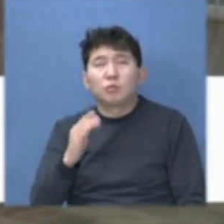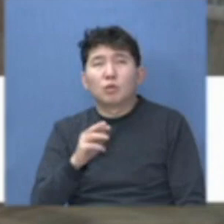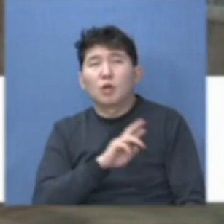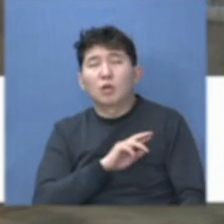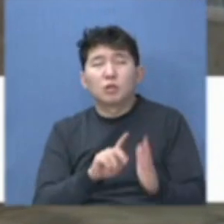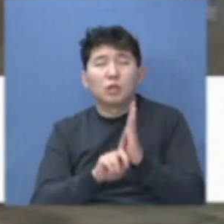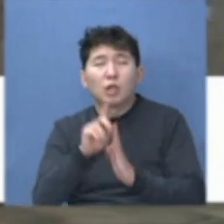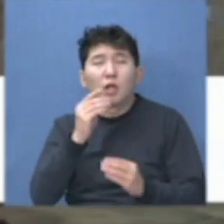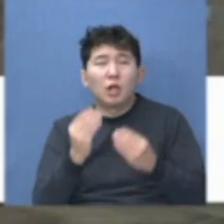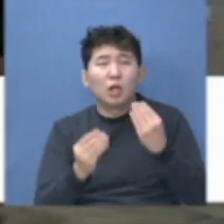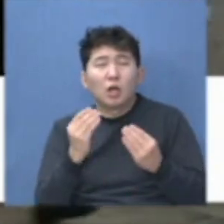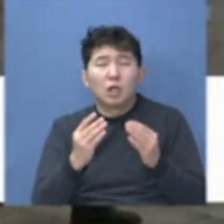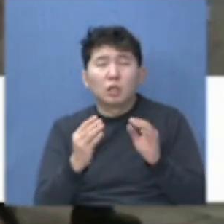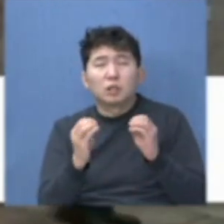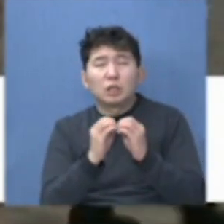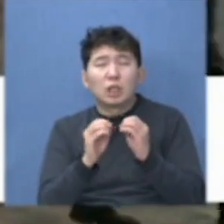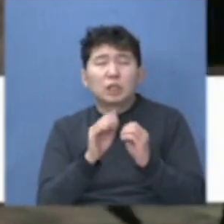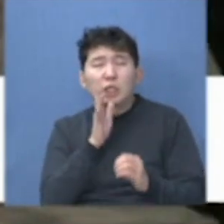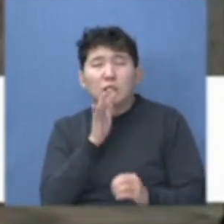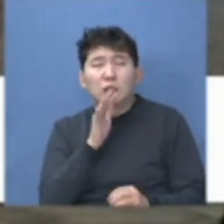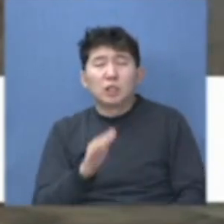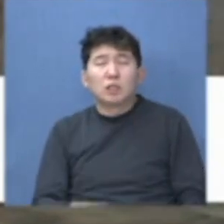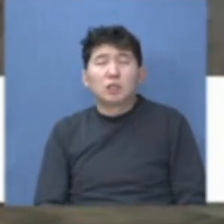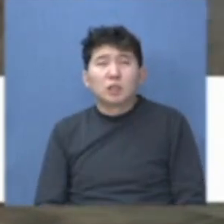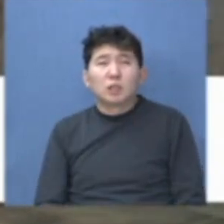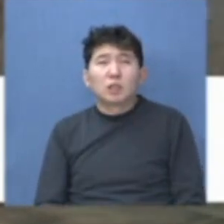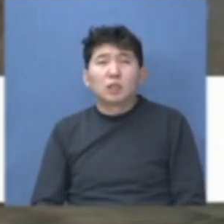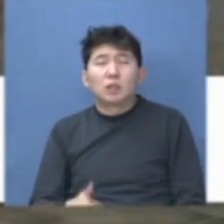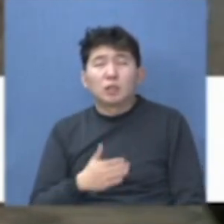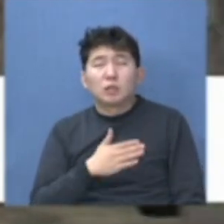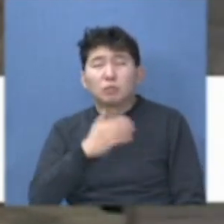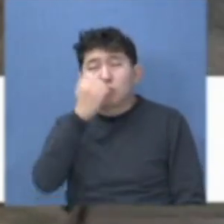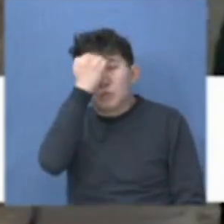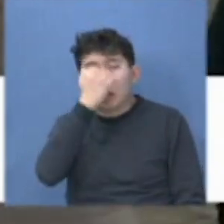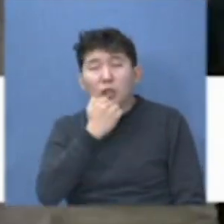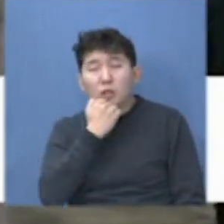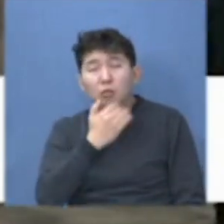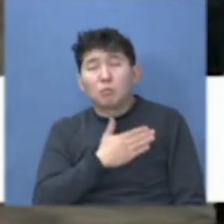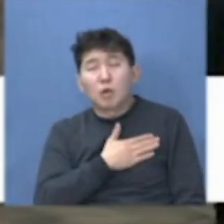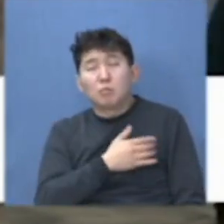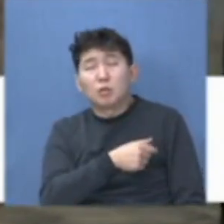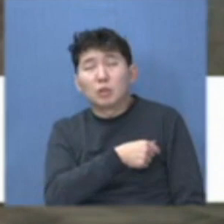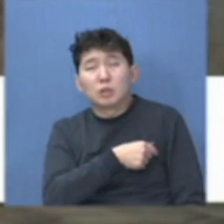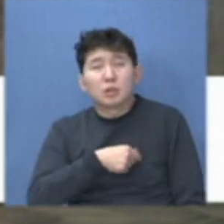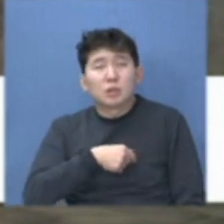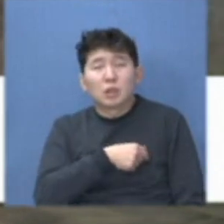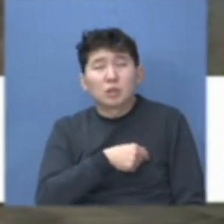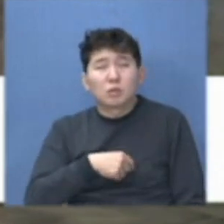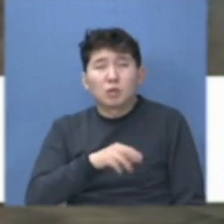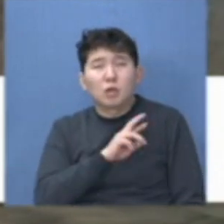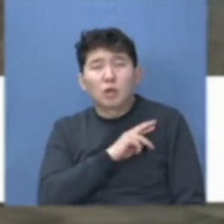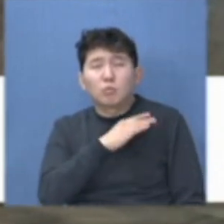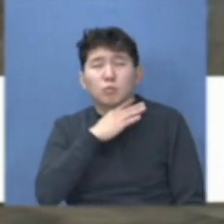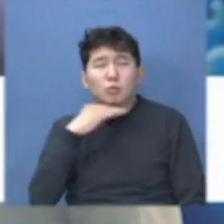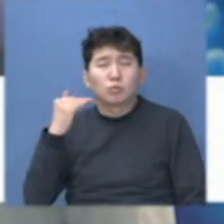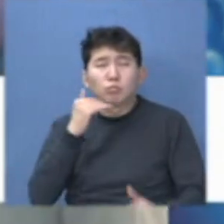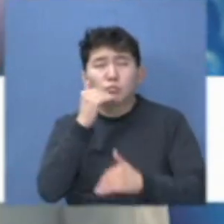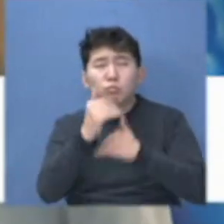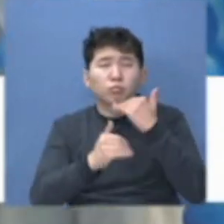малак, когда мне было 10 лет. И теперь, благодаря моему тренеру Бакытбеку Оразаманову, я уже добился многих